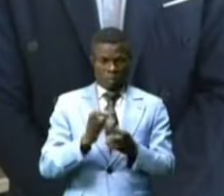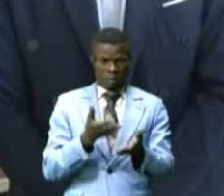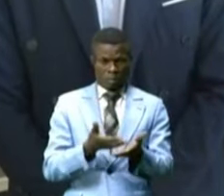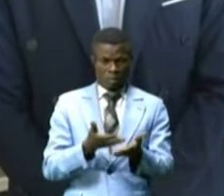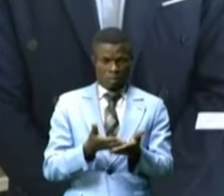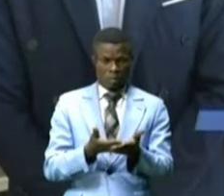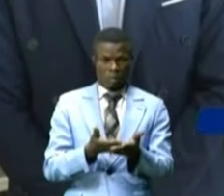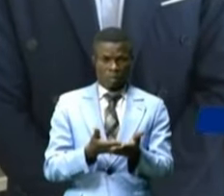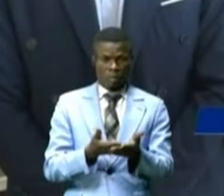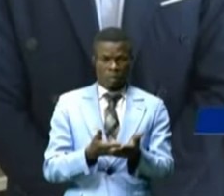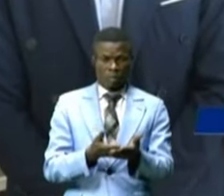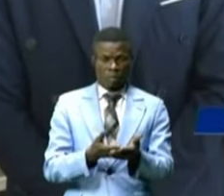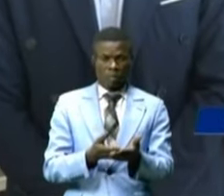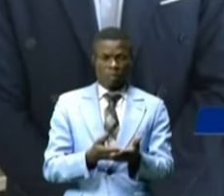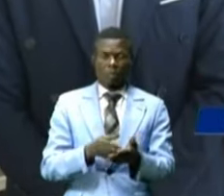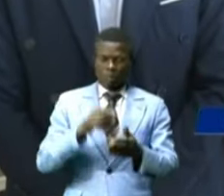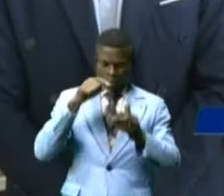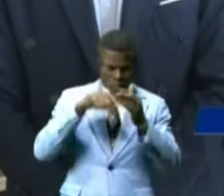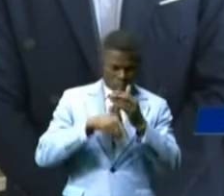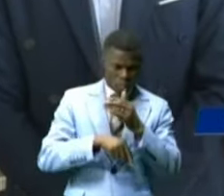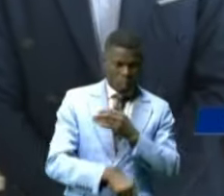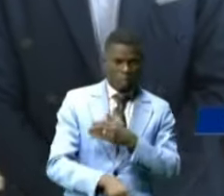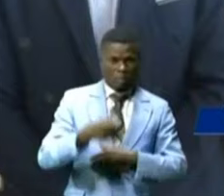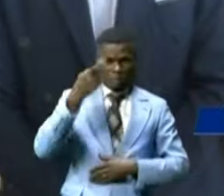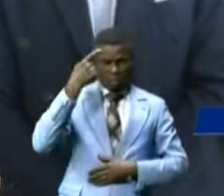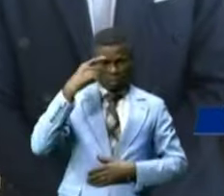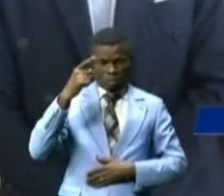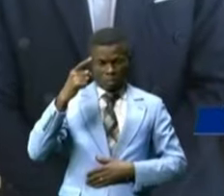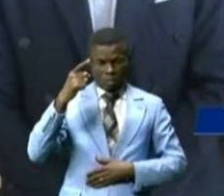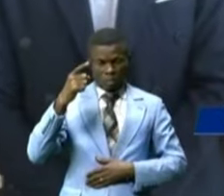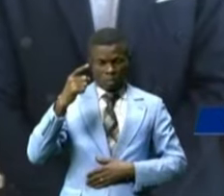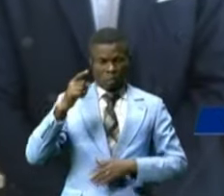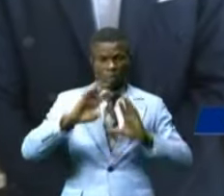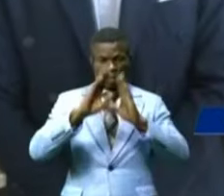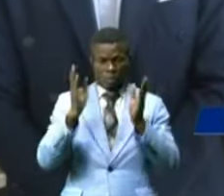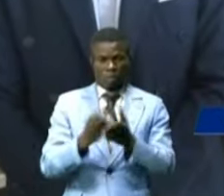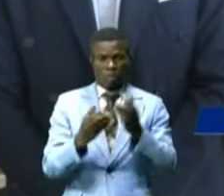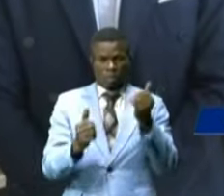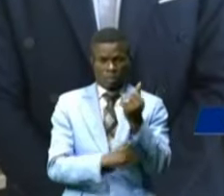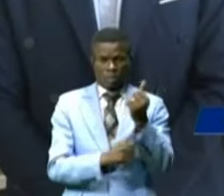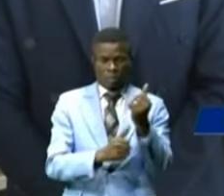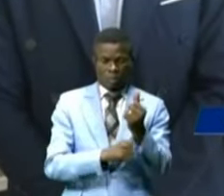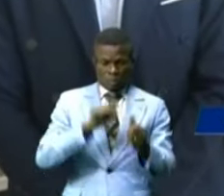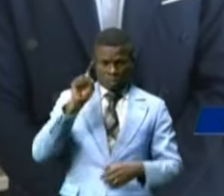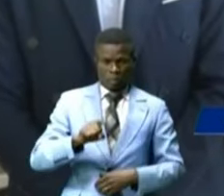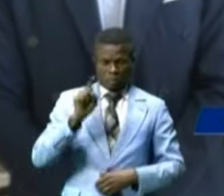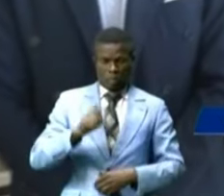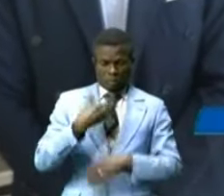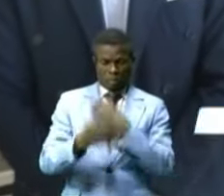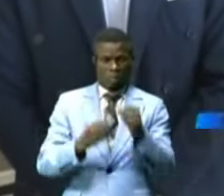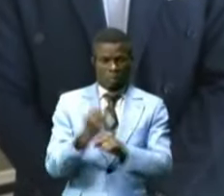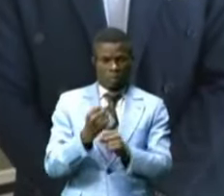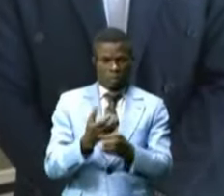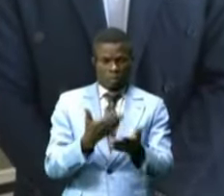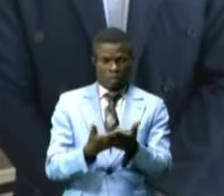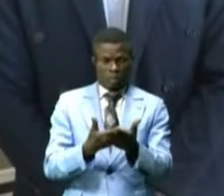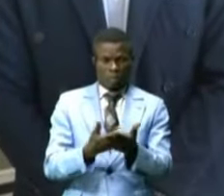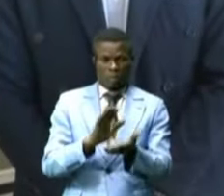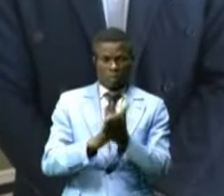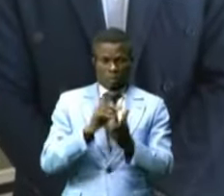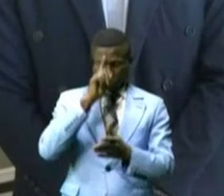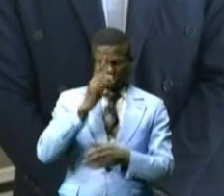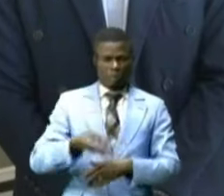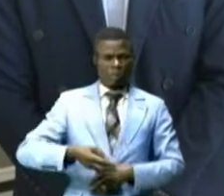sessions de formation approfondies pour que ceux qui sont censés faire ce travail puissent être